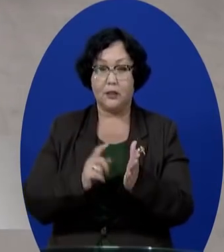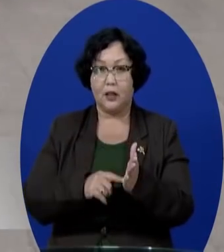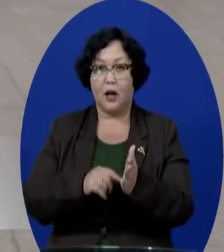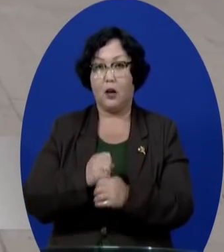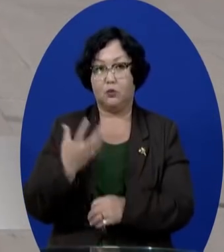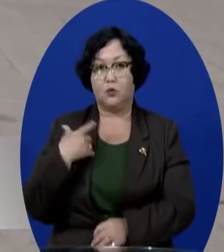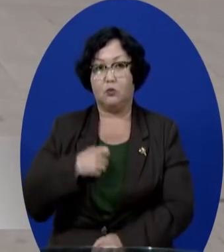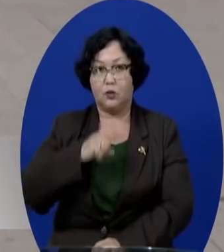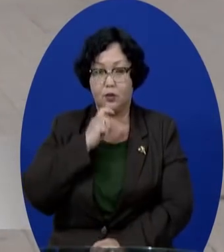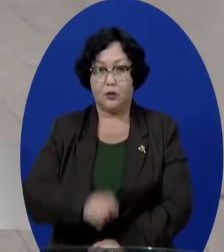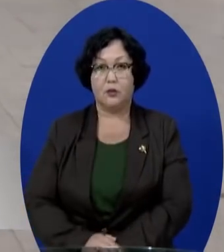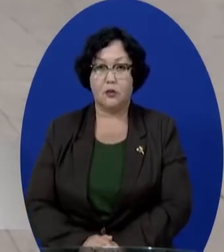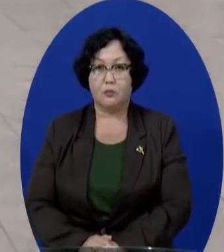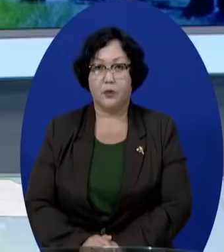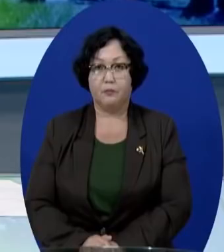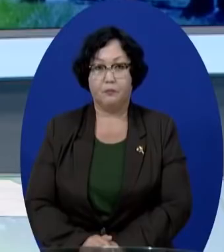байна.